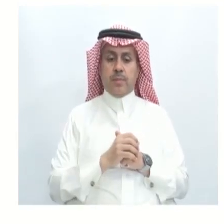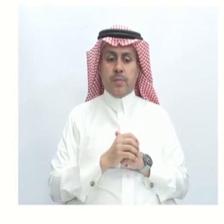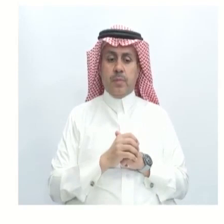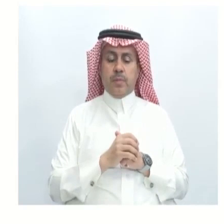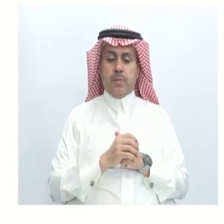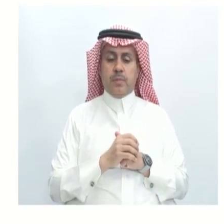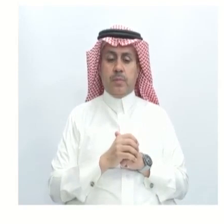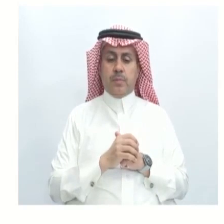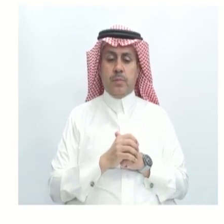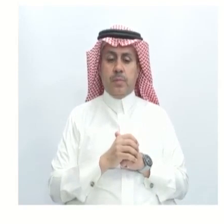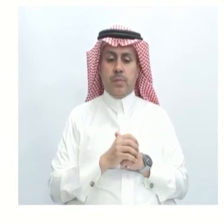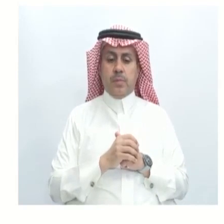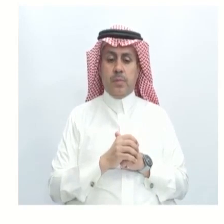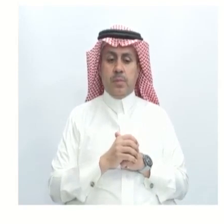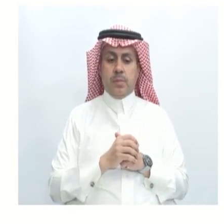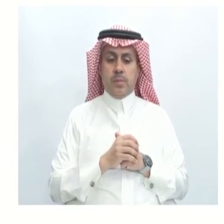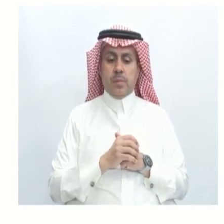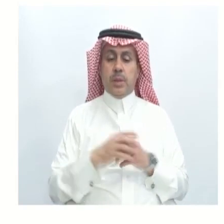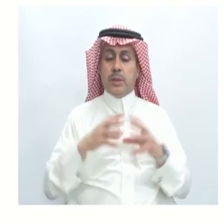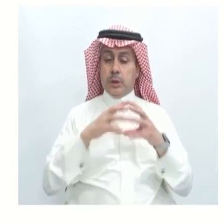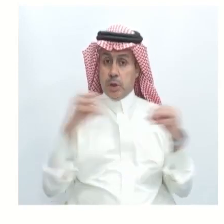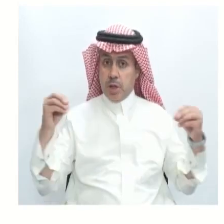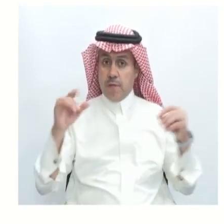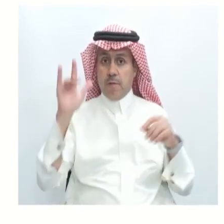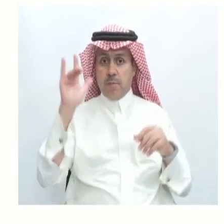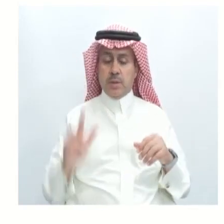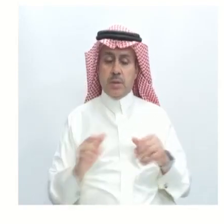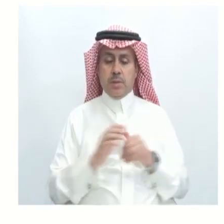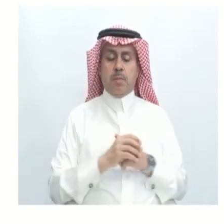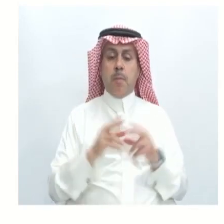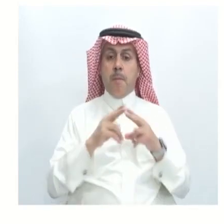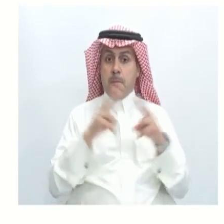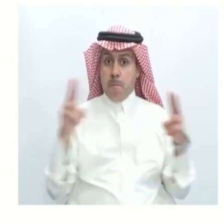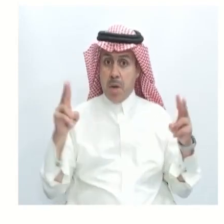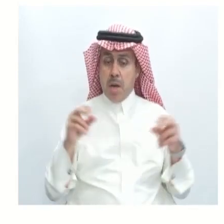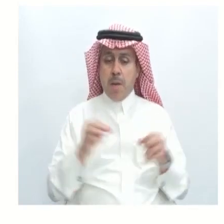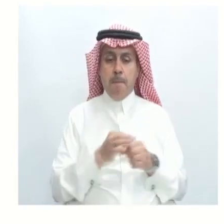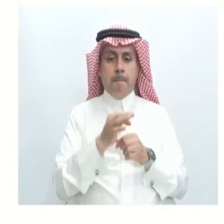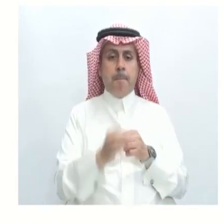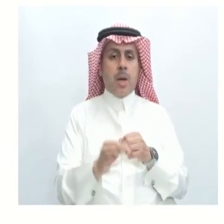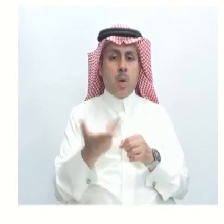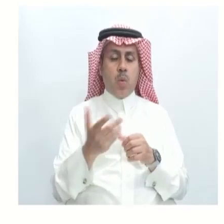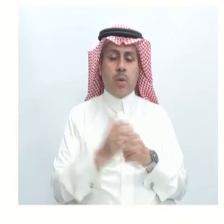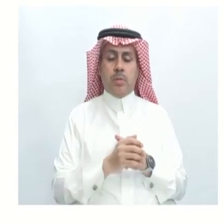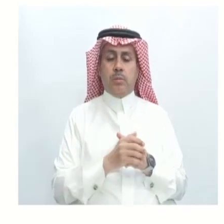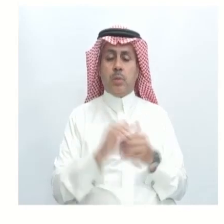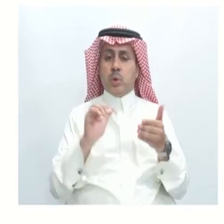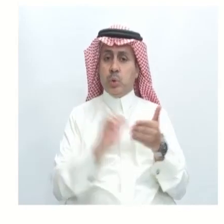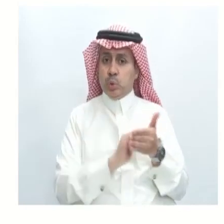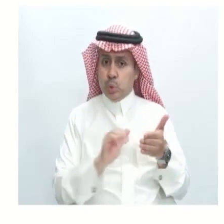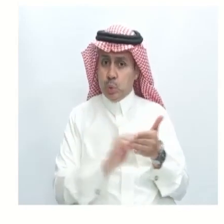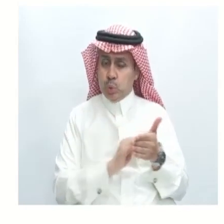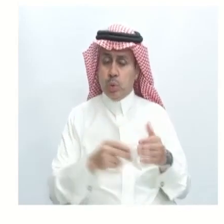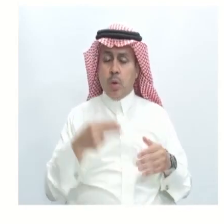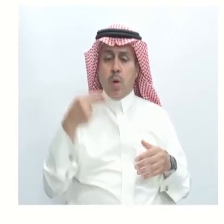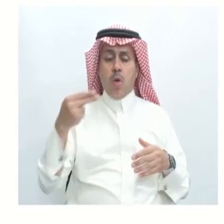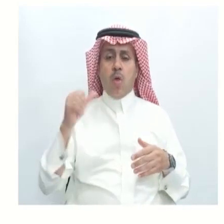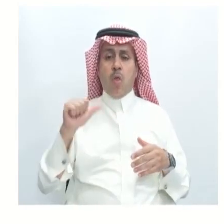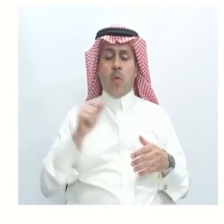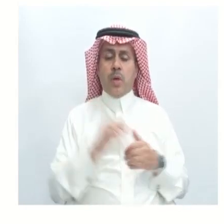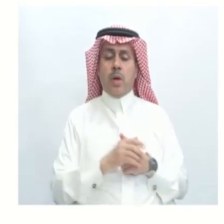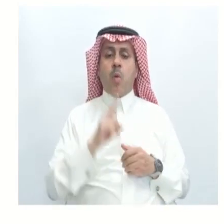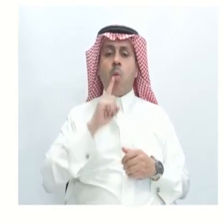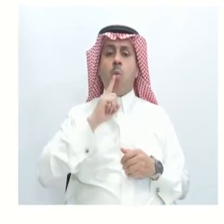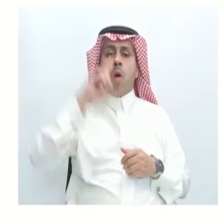مجلس الوزراء التعريف المجلس وبيان مقره وشروط العضويه اداء اليمين